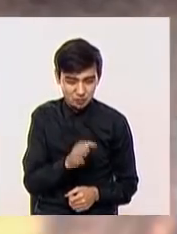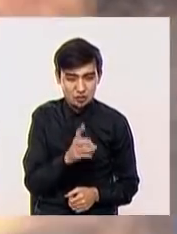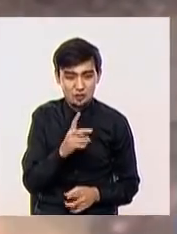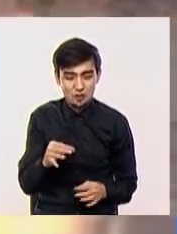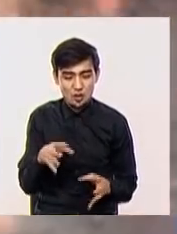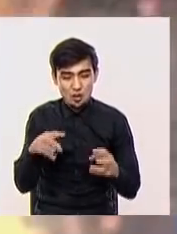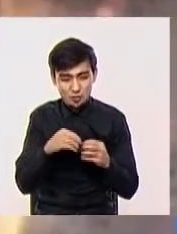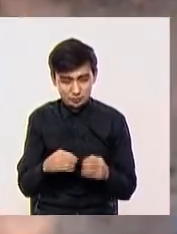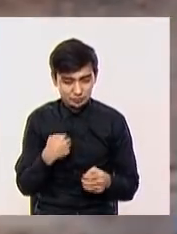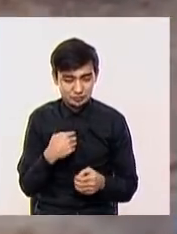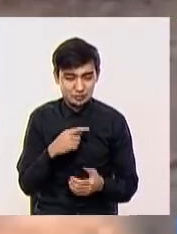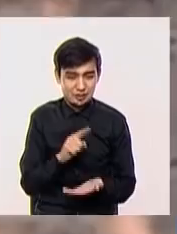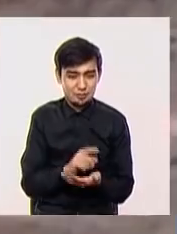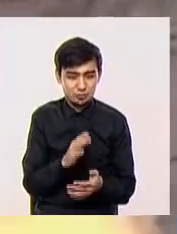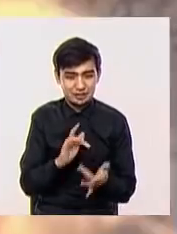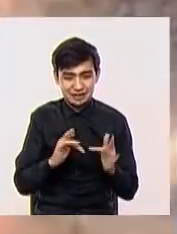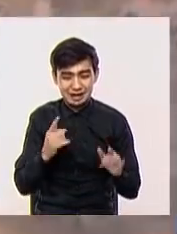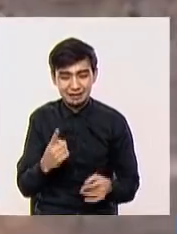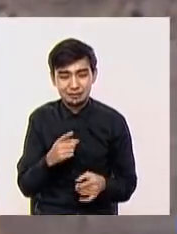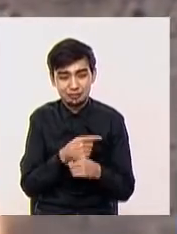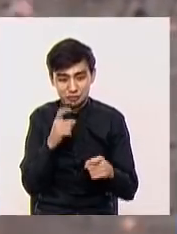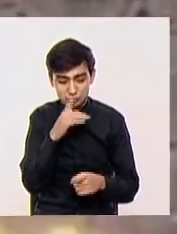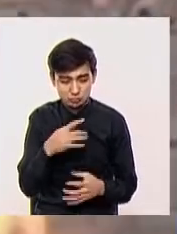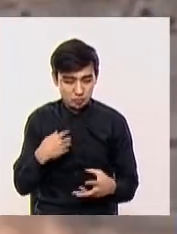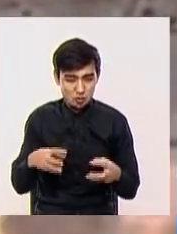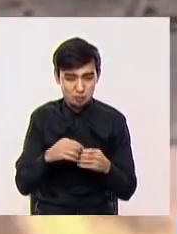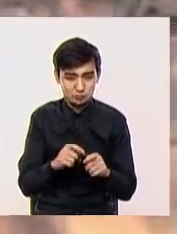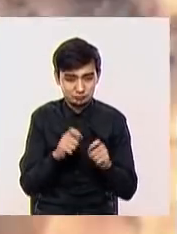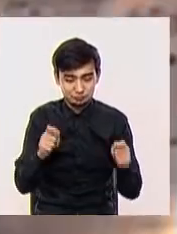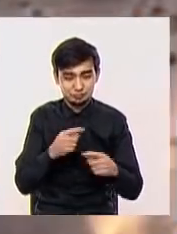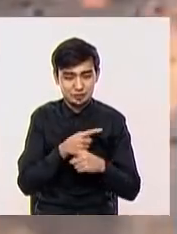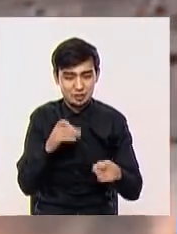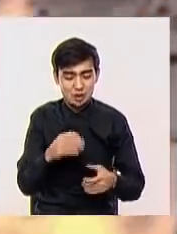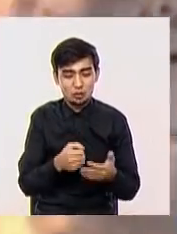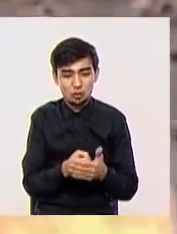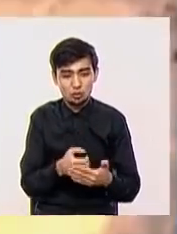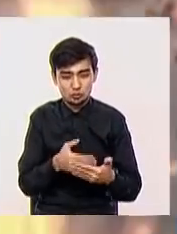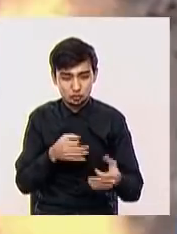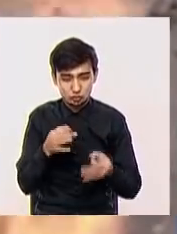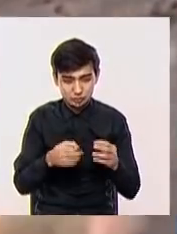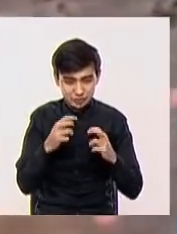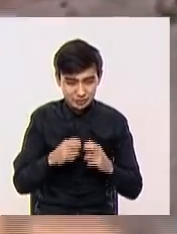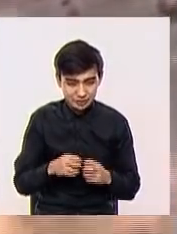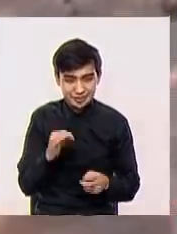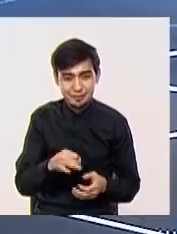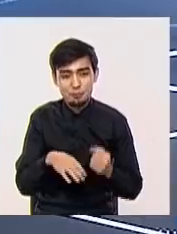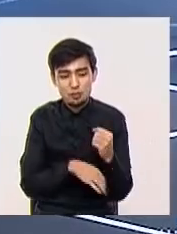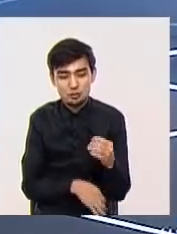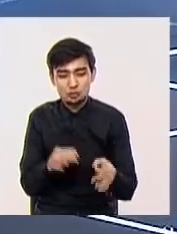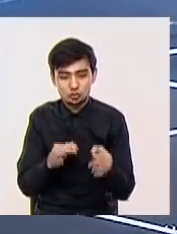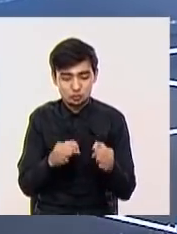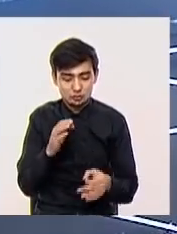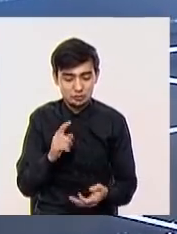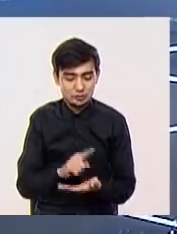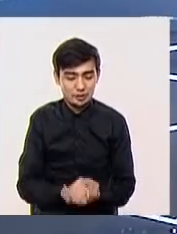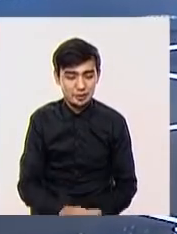освещать вообще, в принципе, не только в соцсетях. И, естественно, период досудебного расследования один блок, и после, естественно, суд.